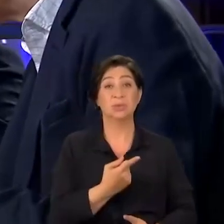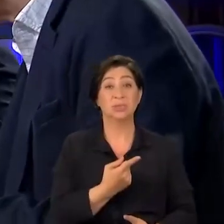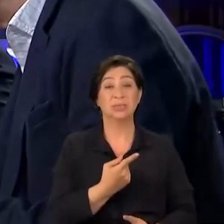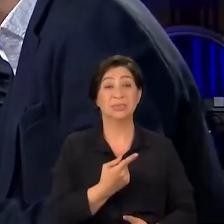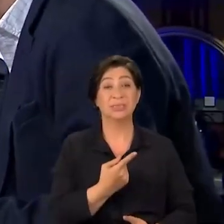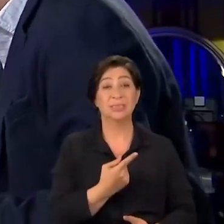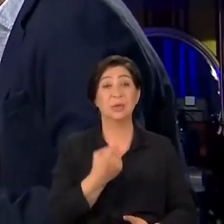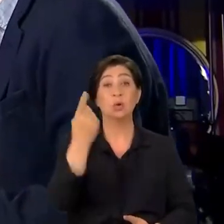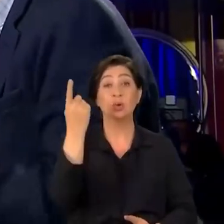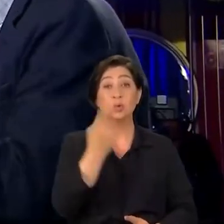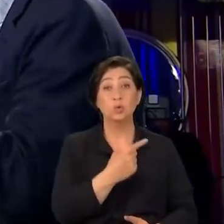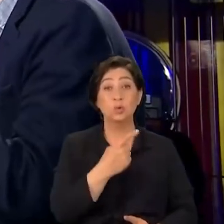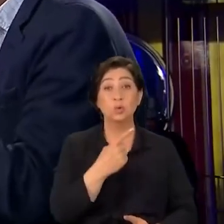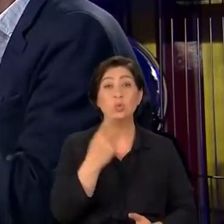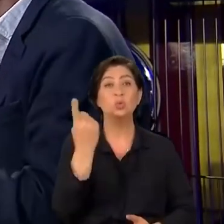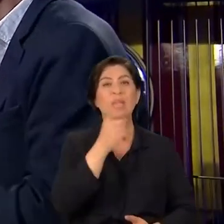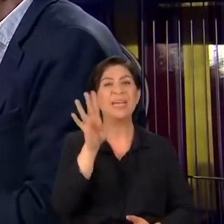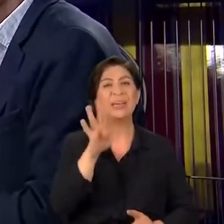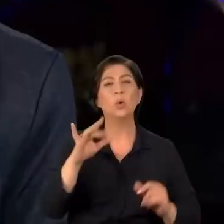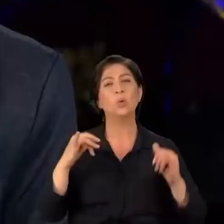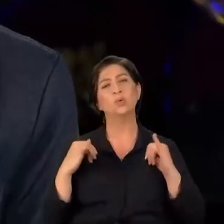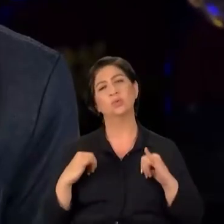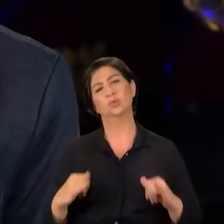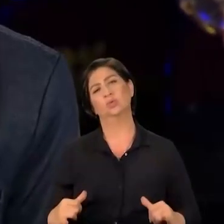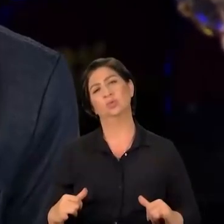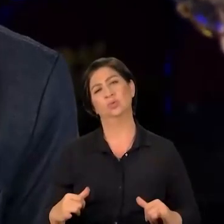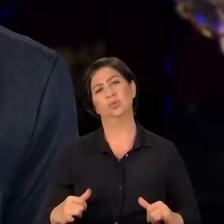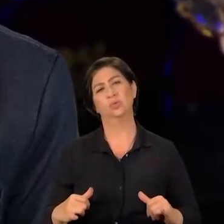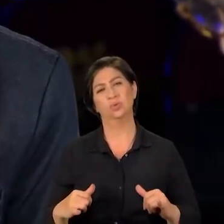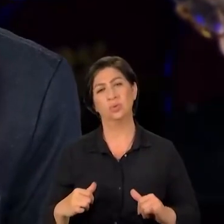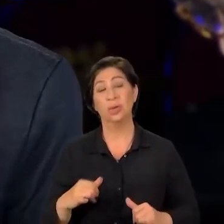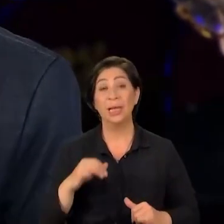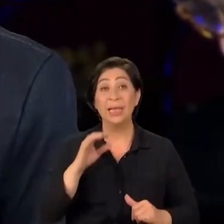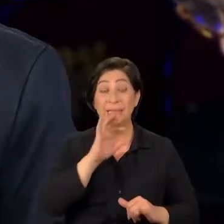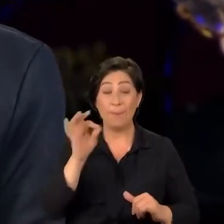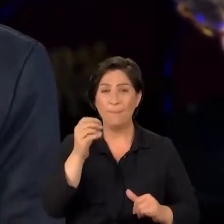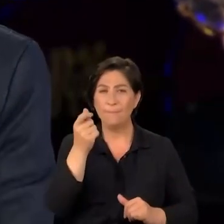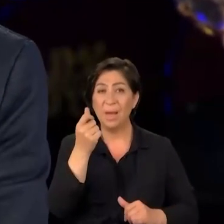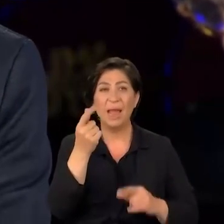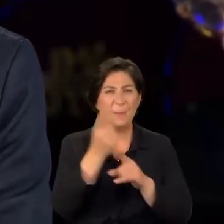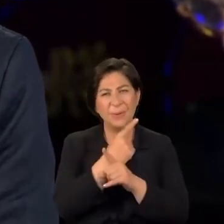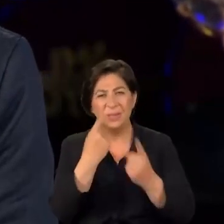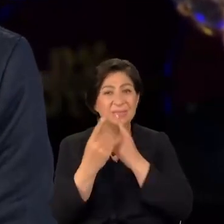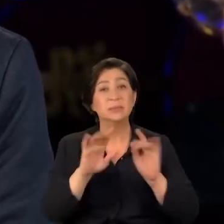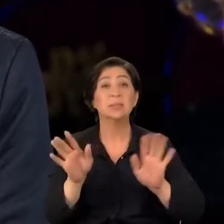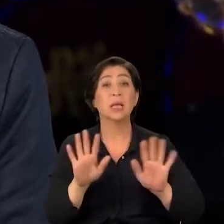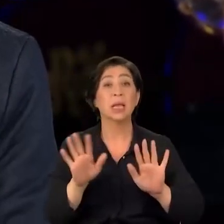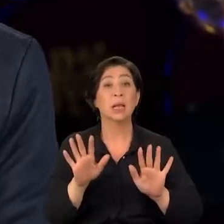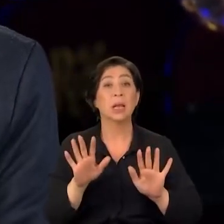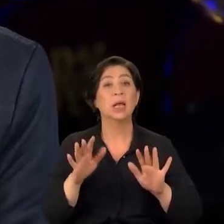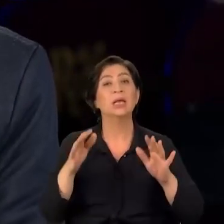sırada %40 huzur diyor. Yani sayılan ilk 5 şey soyut, yani para falan gibi böyle somut şeyler